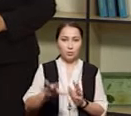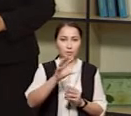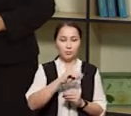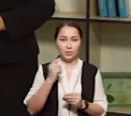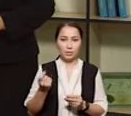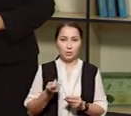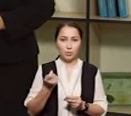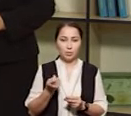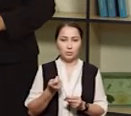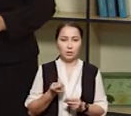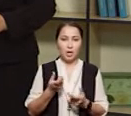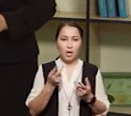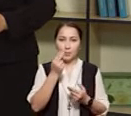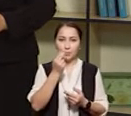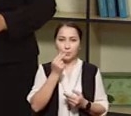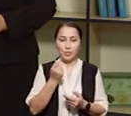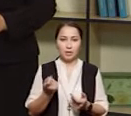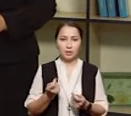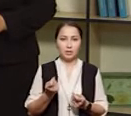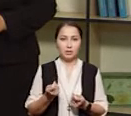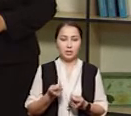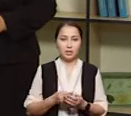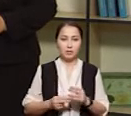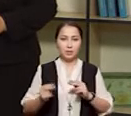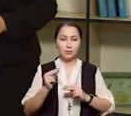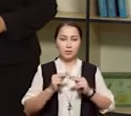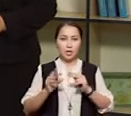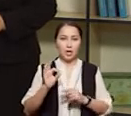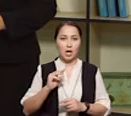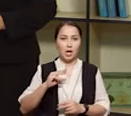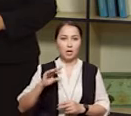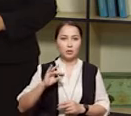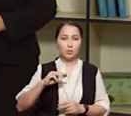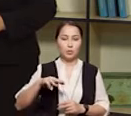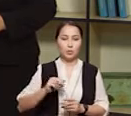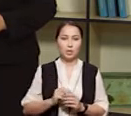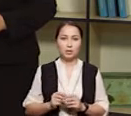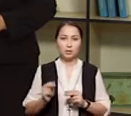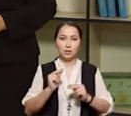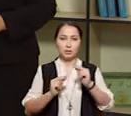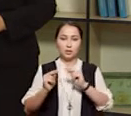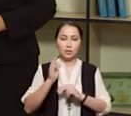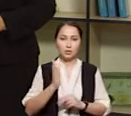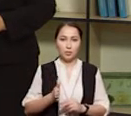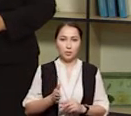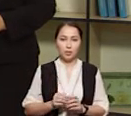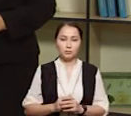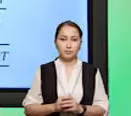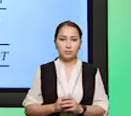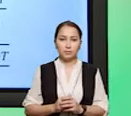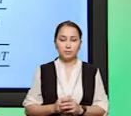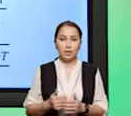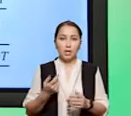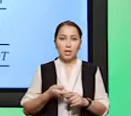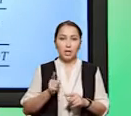barcha moddalar mayda-mayda zarralardan, ya'ni atomlar va molekulalardan tashkil topgan.